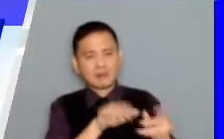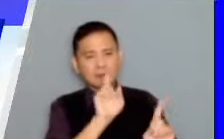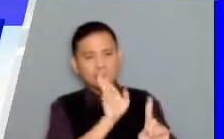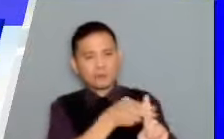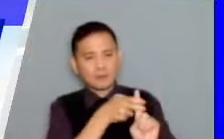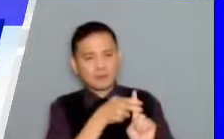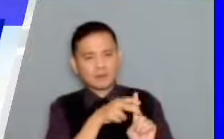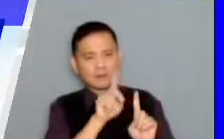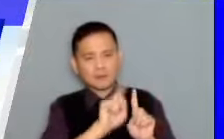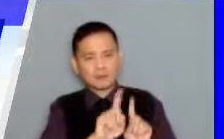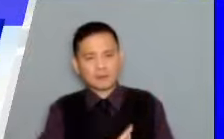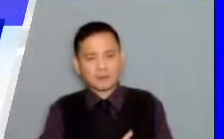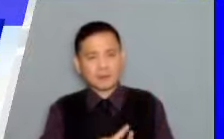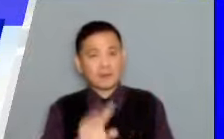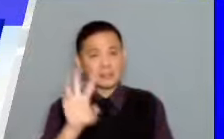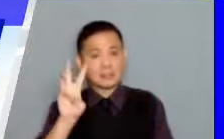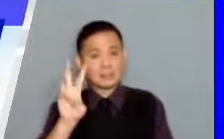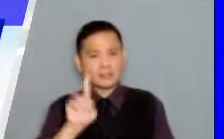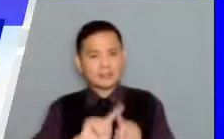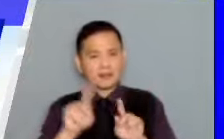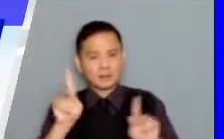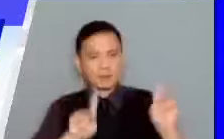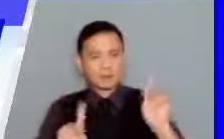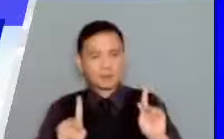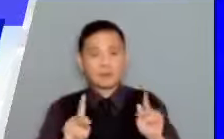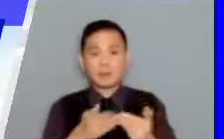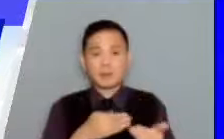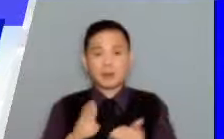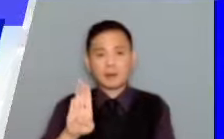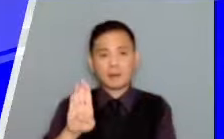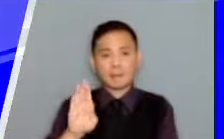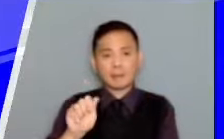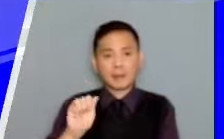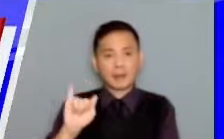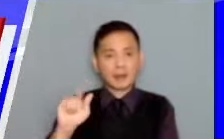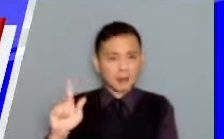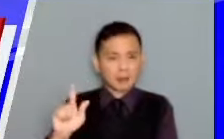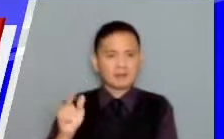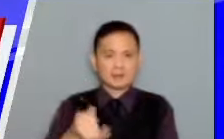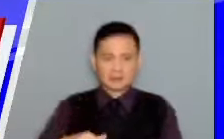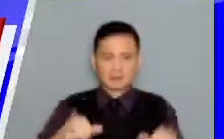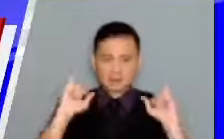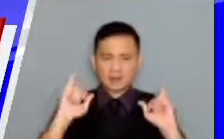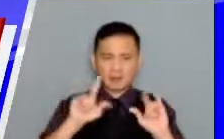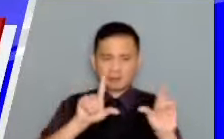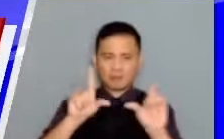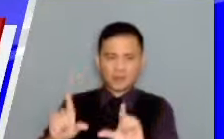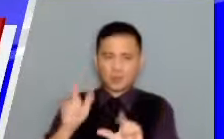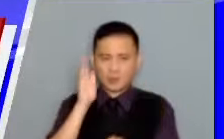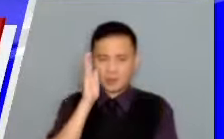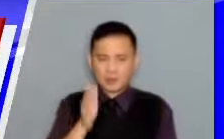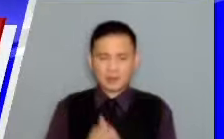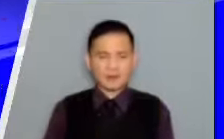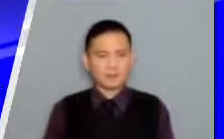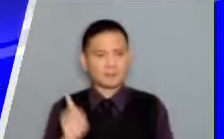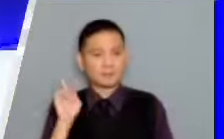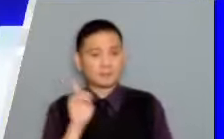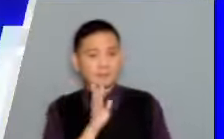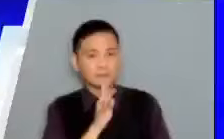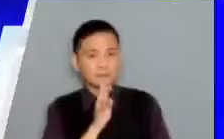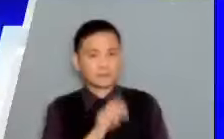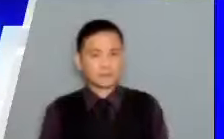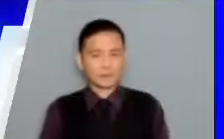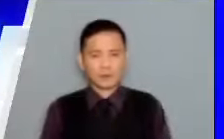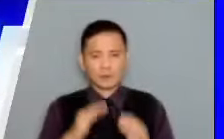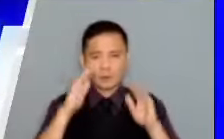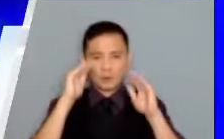personel kahit pinayagan silang magpiyansa lumalakas pa rin po yung loob namin na umaasa pa rin kami na talaga m-r resolve ba yung kaso Pero